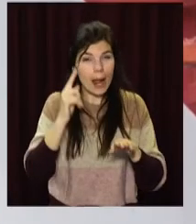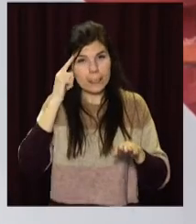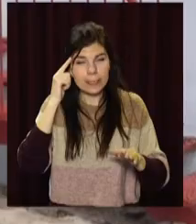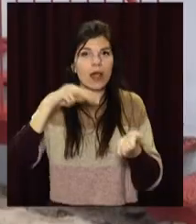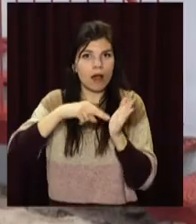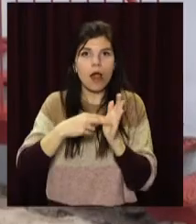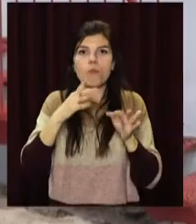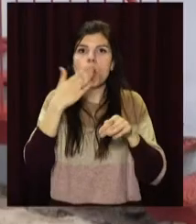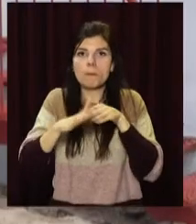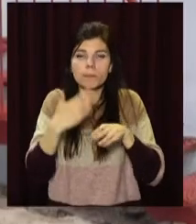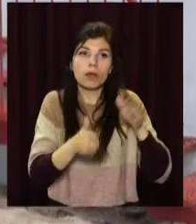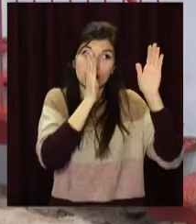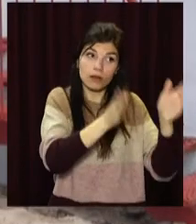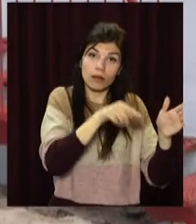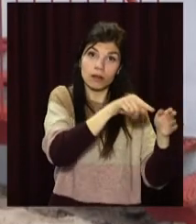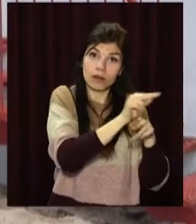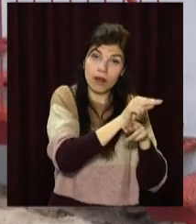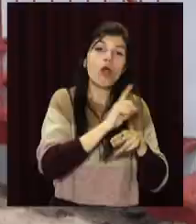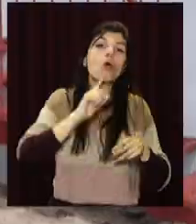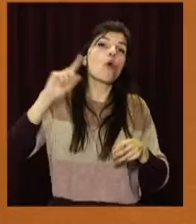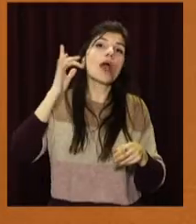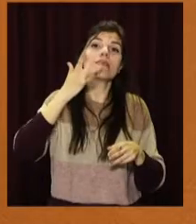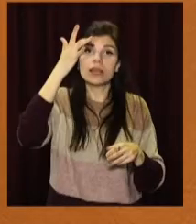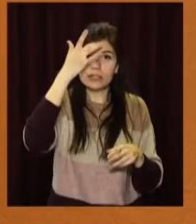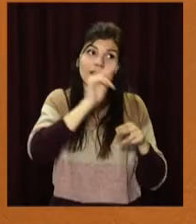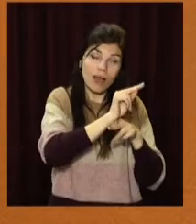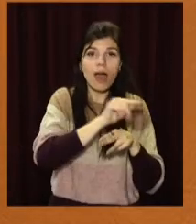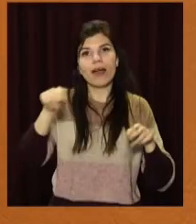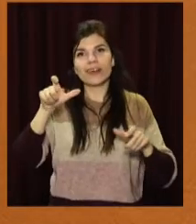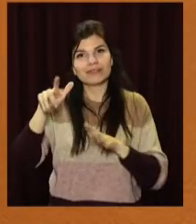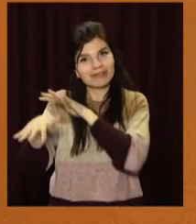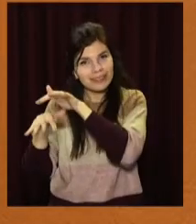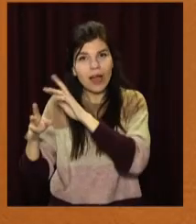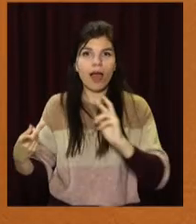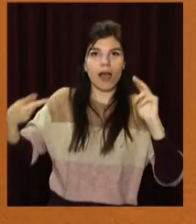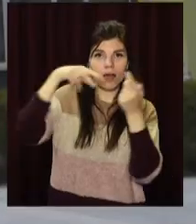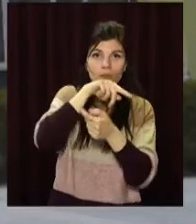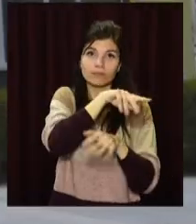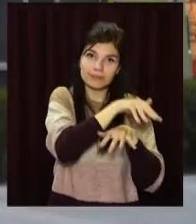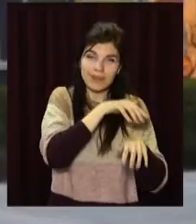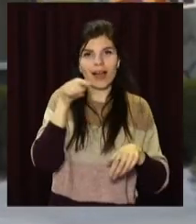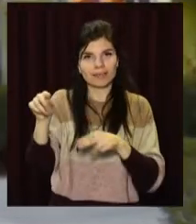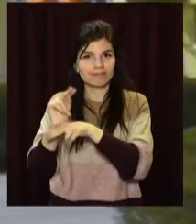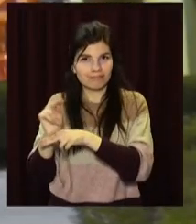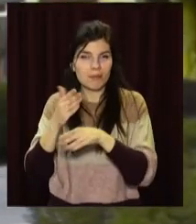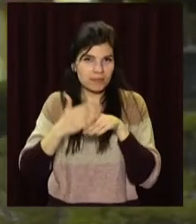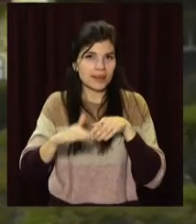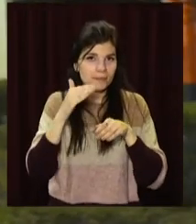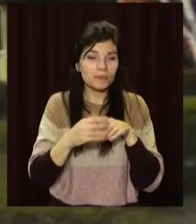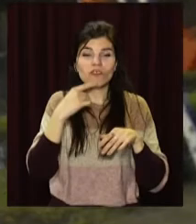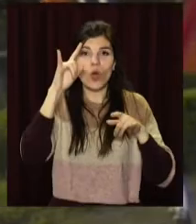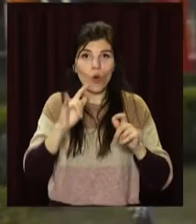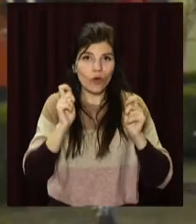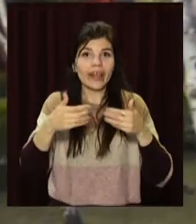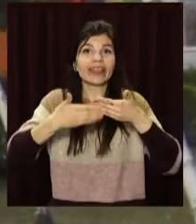реконструкцію проводять поетапно. Вона стартувала торік влітку. На сьогодні будівельники вже утеплили і відремонтували покрівлю будівлі, замінили